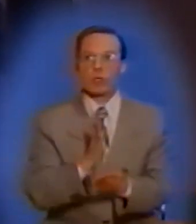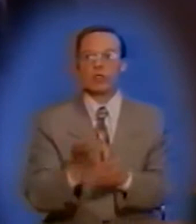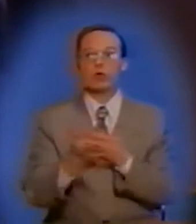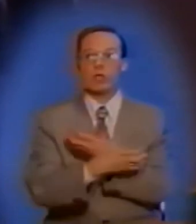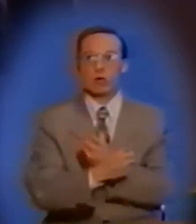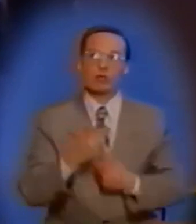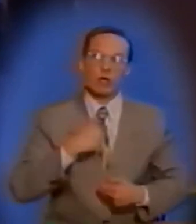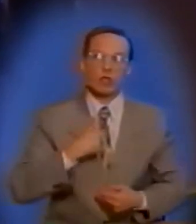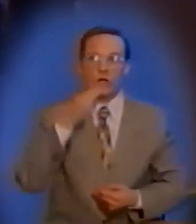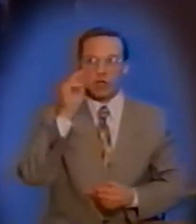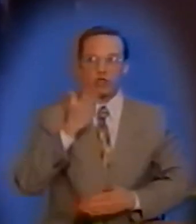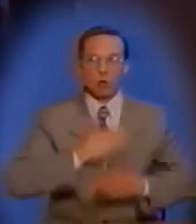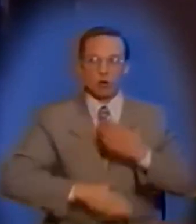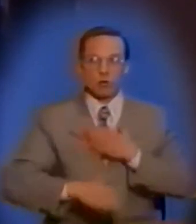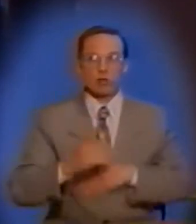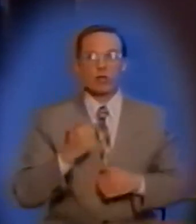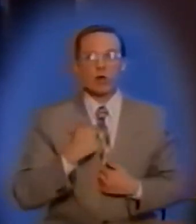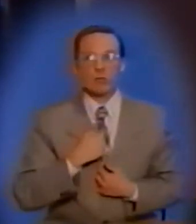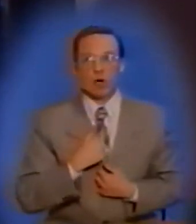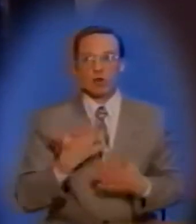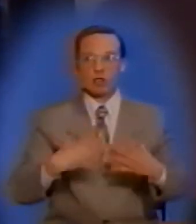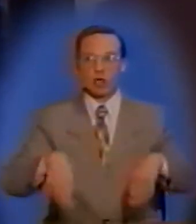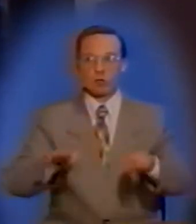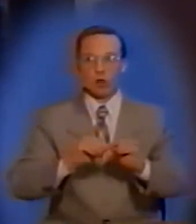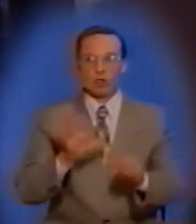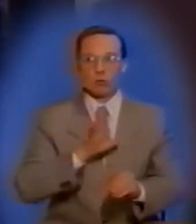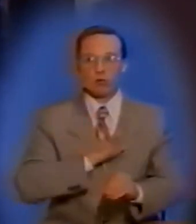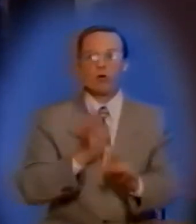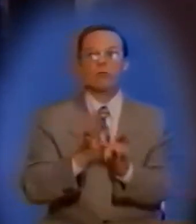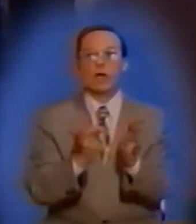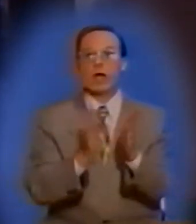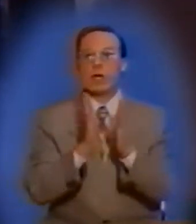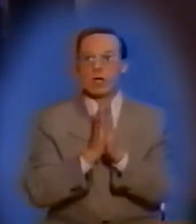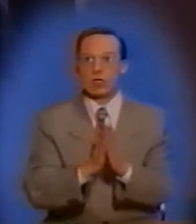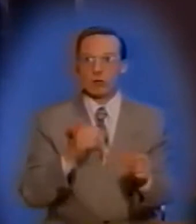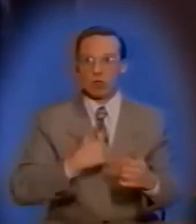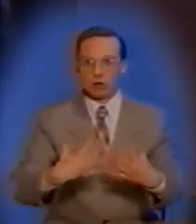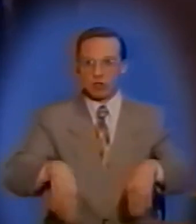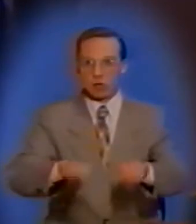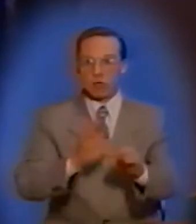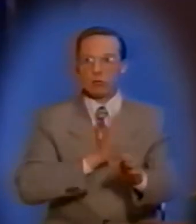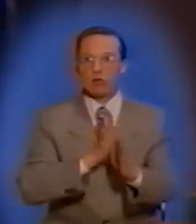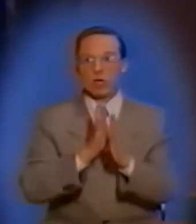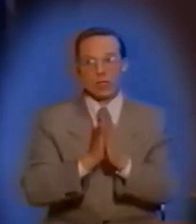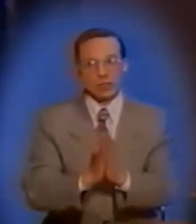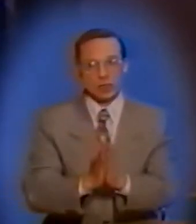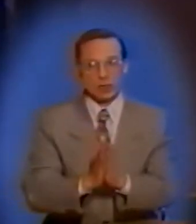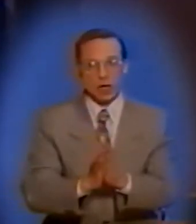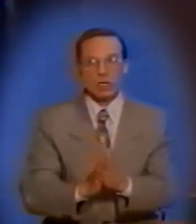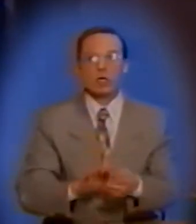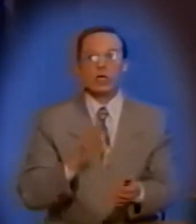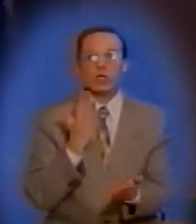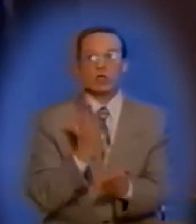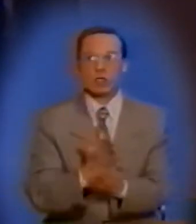džiaugiausiai, man tada įsivaizdavau, mano šeimoje buvo religinga. Mano šeima buvo religinga, yra